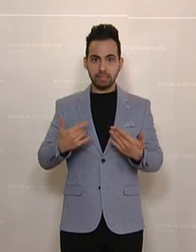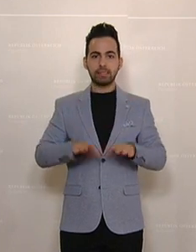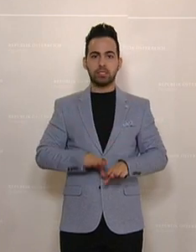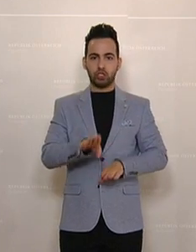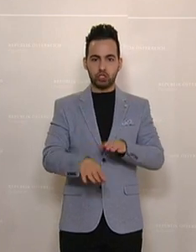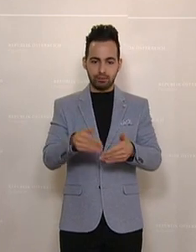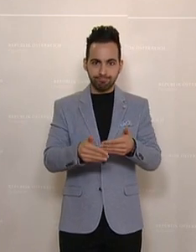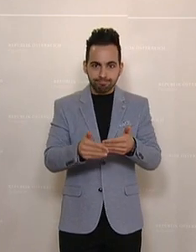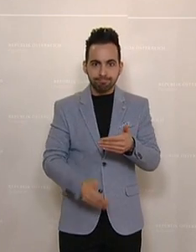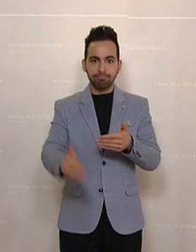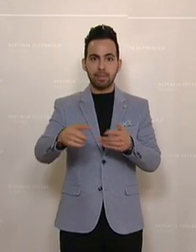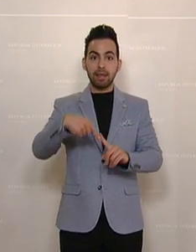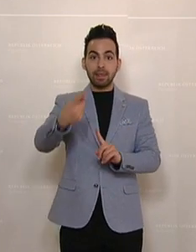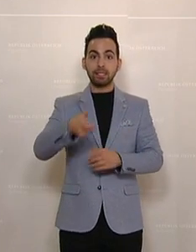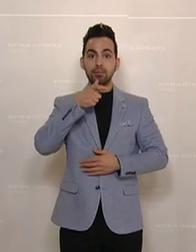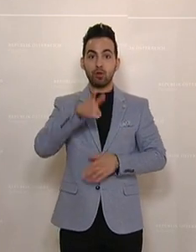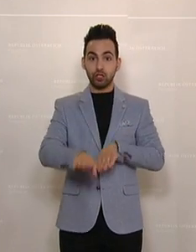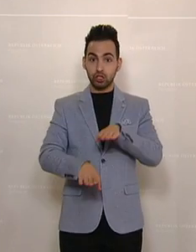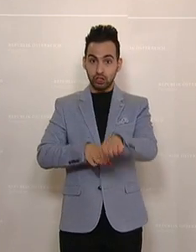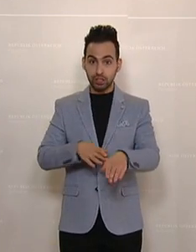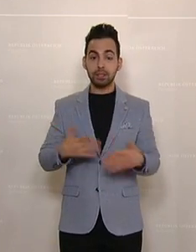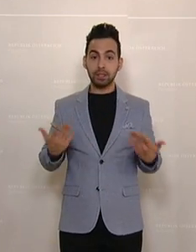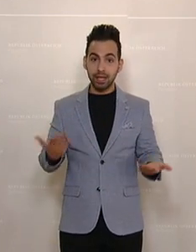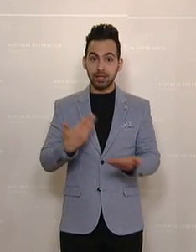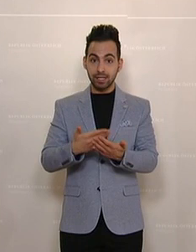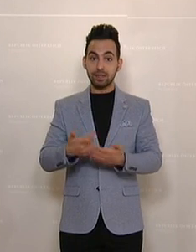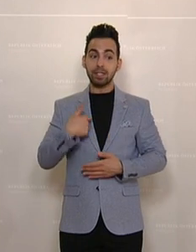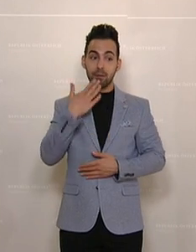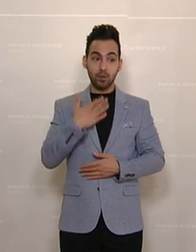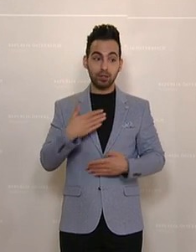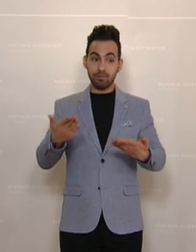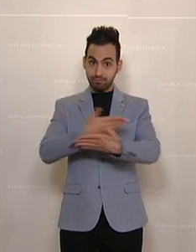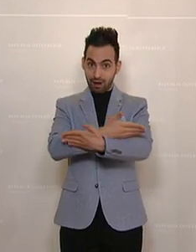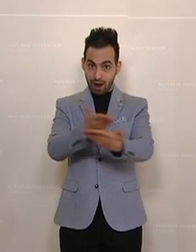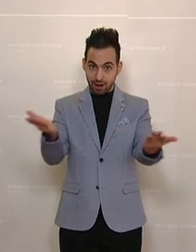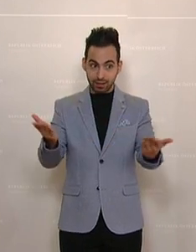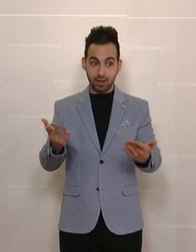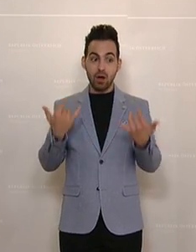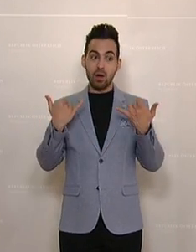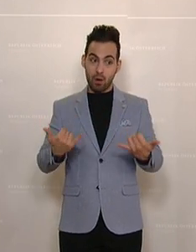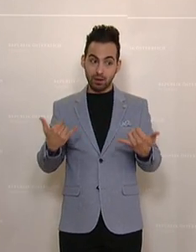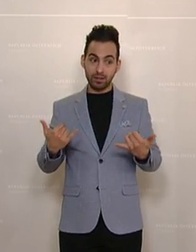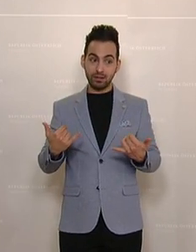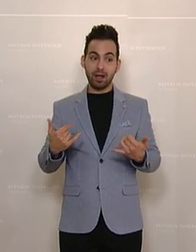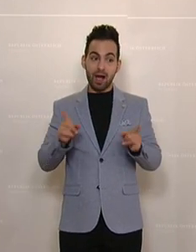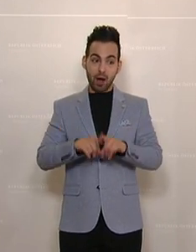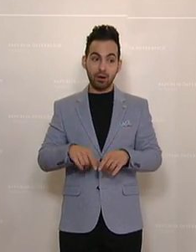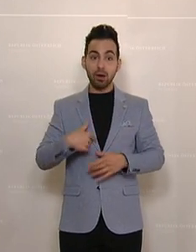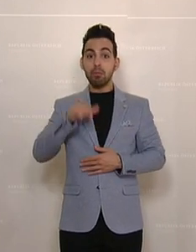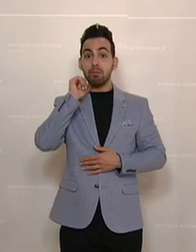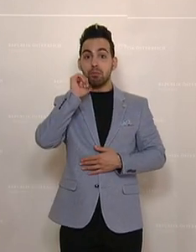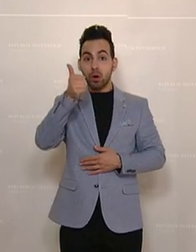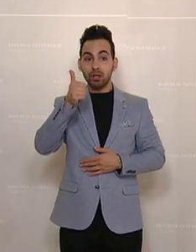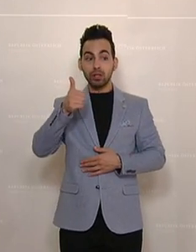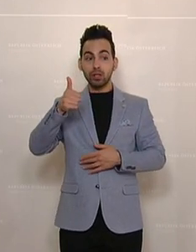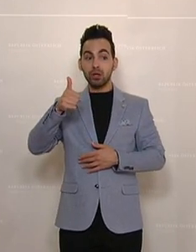Schritt zu tun, den nächsten beruflichen Schritt zu tun. Und darum möchte ich mich bei euch allen hier und heute an dieser Stelle, auch wenn ich morgen zu